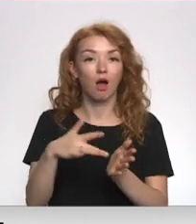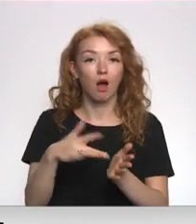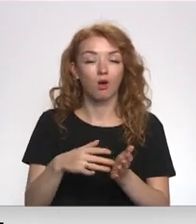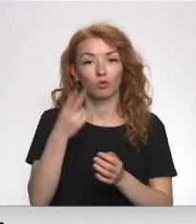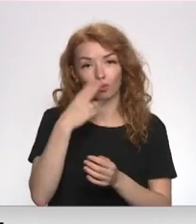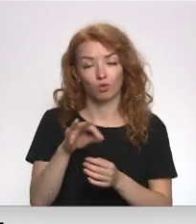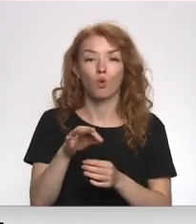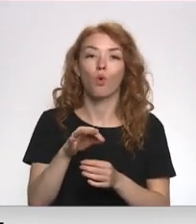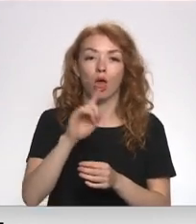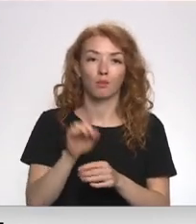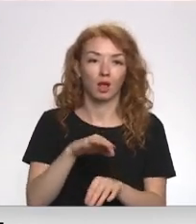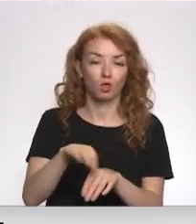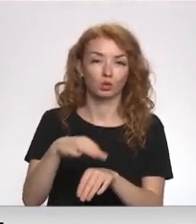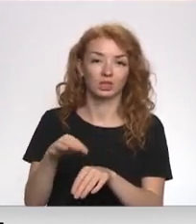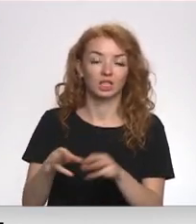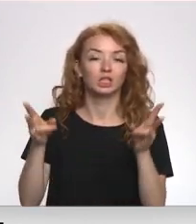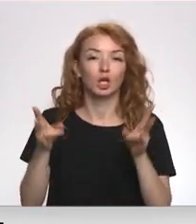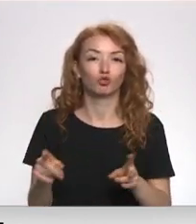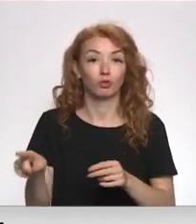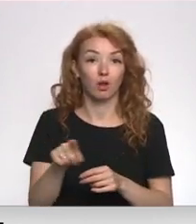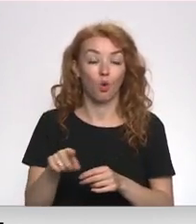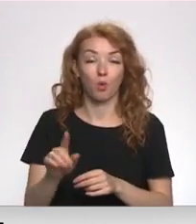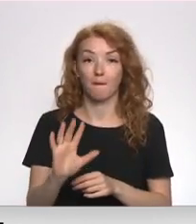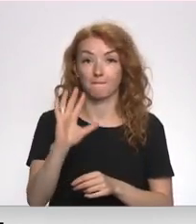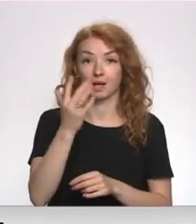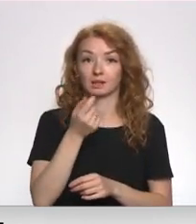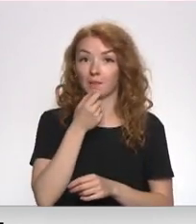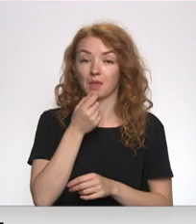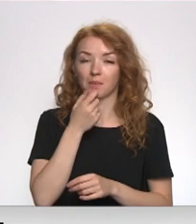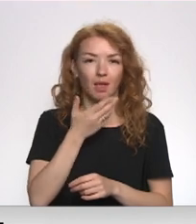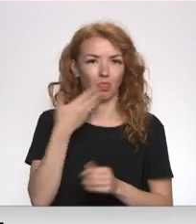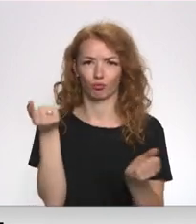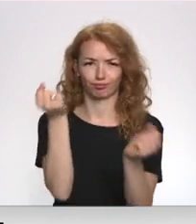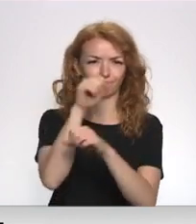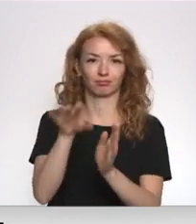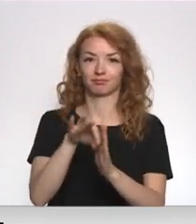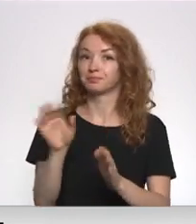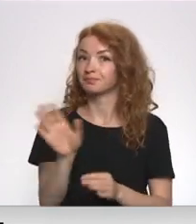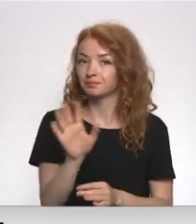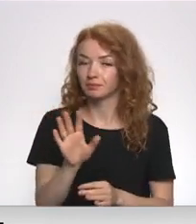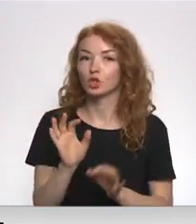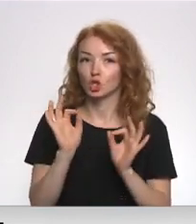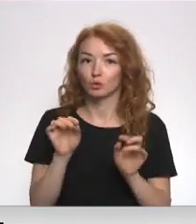genocīdā cietušajām tautām. Un šis 5. Septembris arī nav izvēlēts nejauši, jo tieši šajā dienā